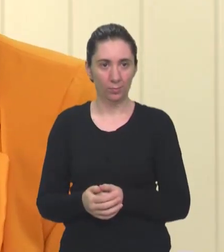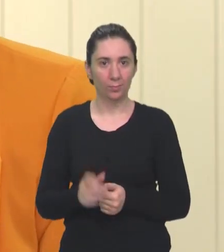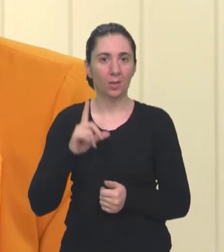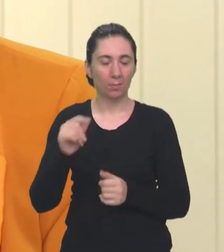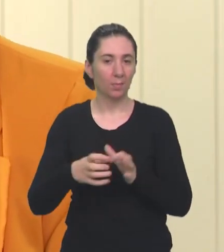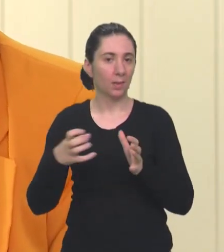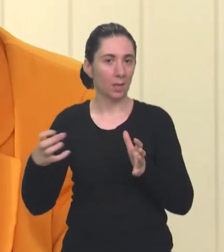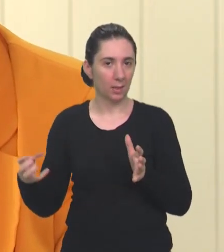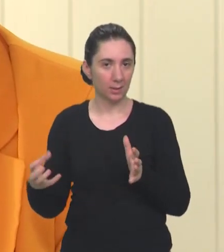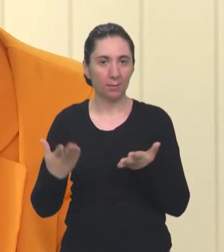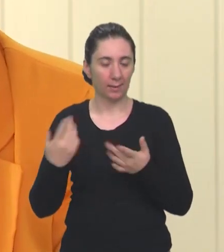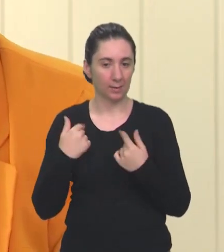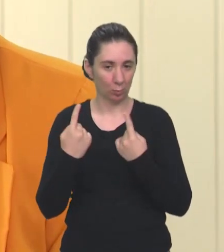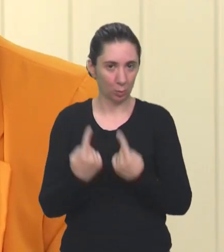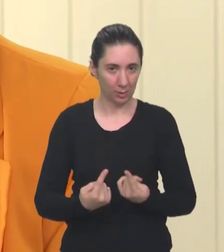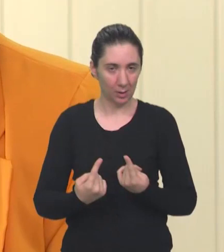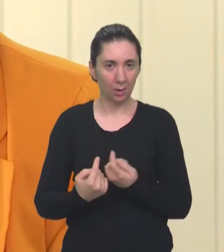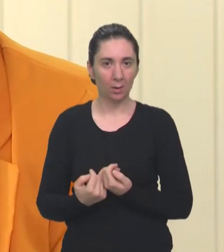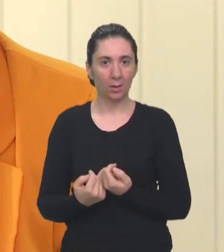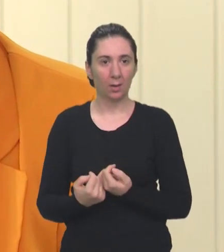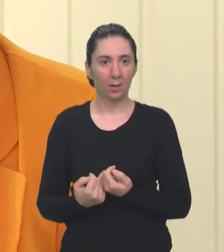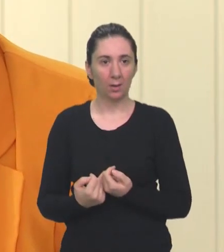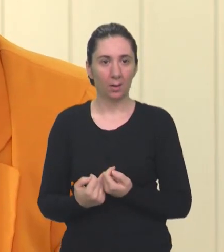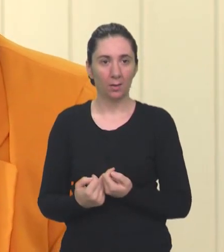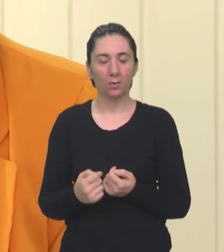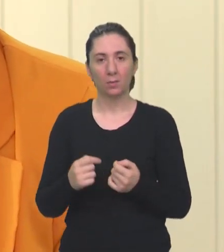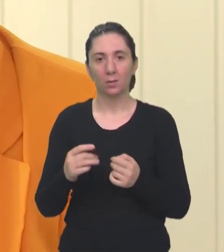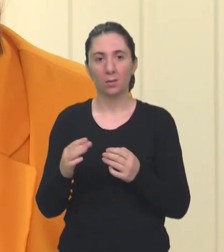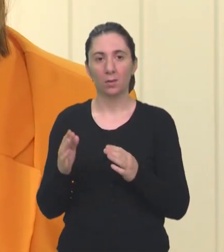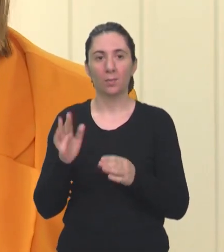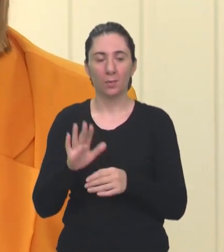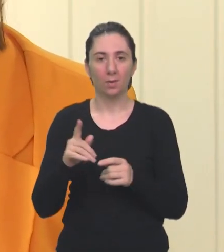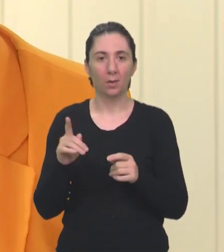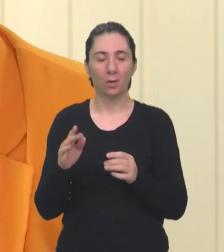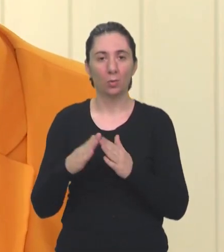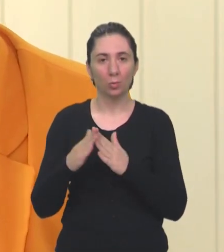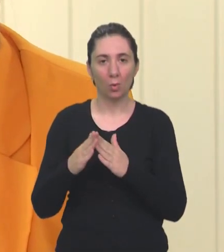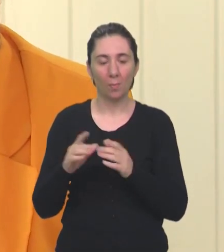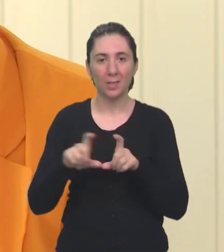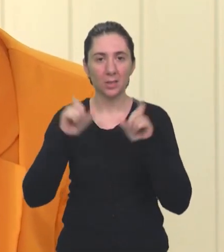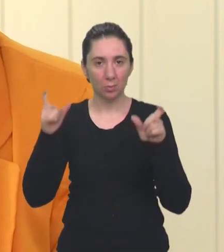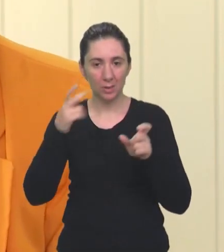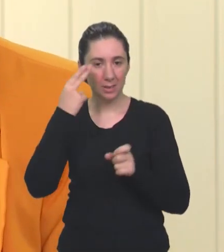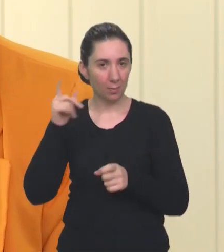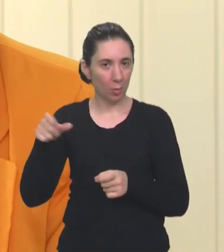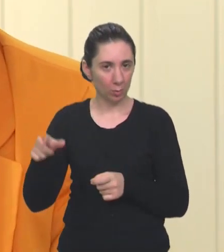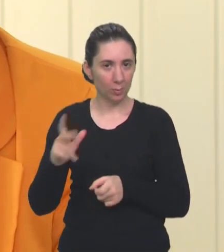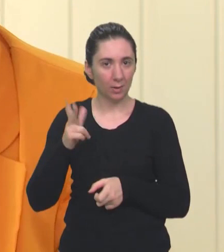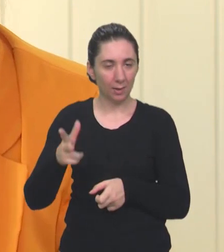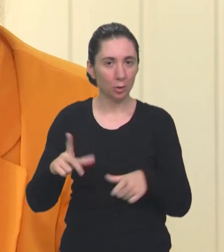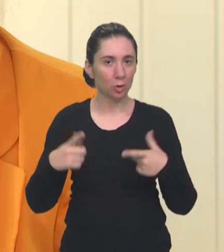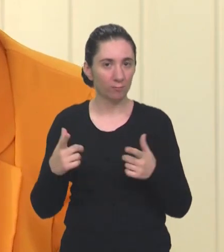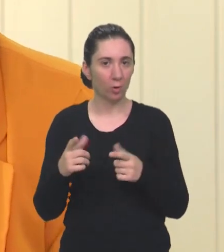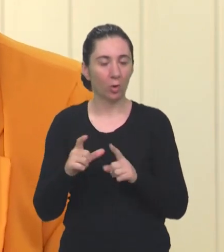s to i nastavljamo. Nastavljamo gdje smo stali. Projekt Želim doma, ne dom, prevencije institucionalizacije slijepih osoba teče